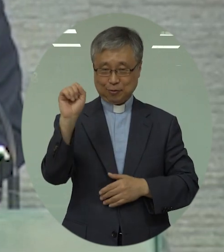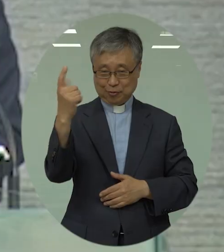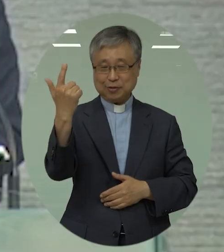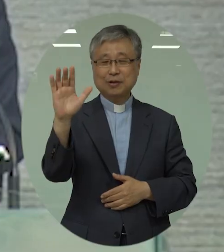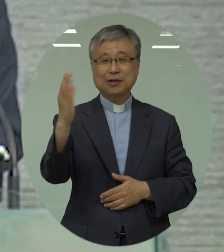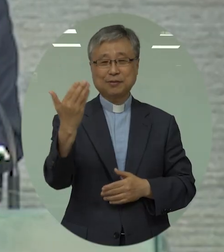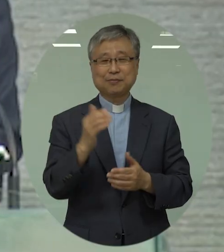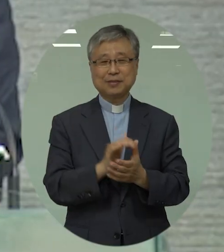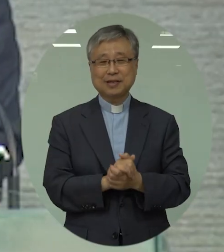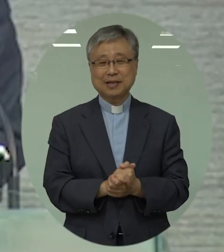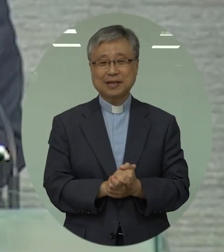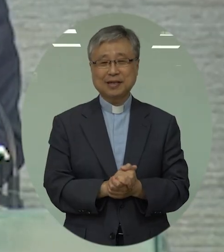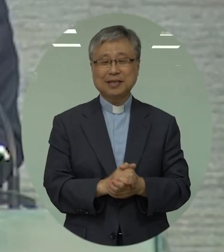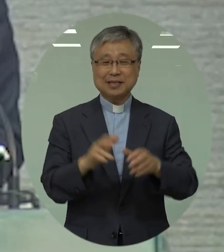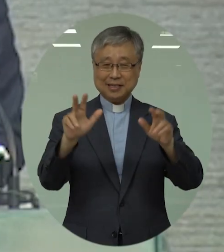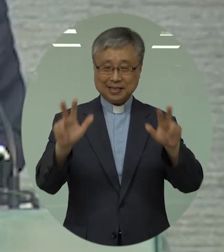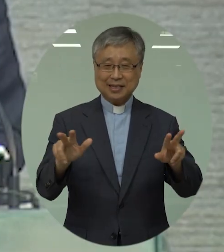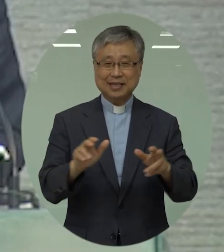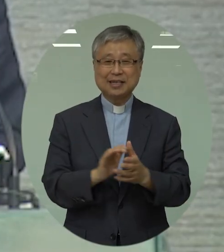자,